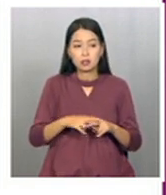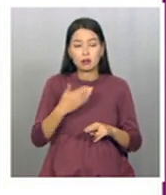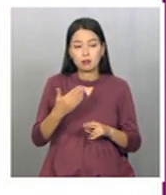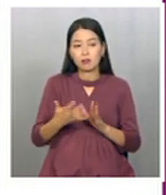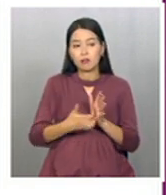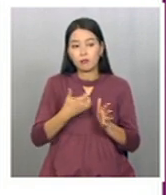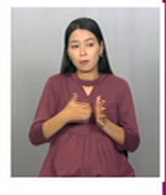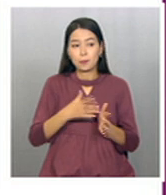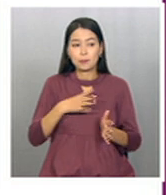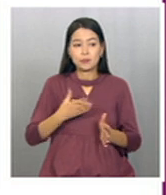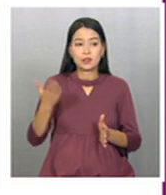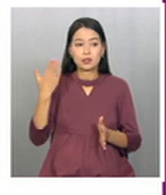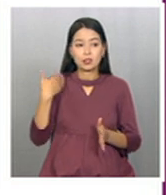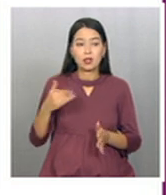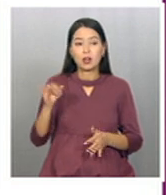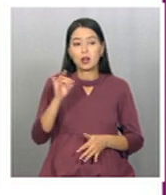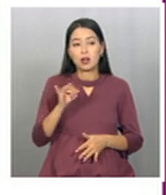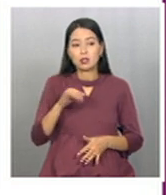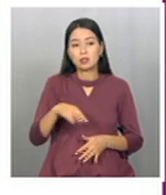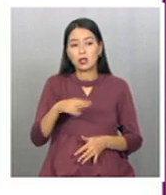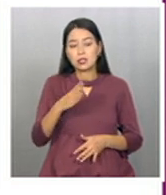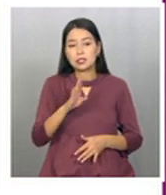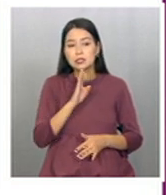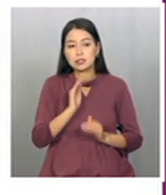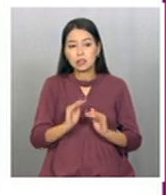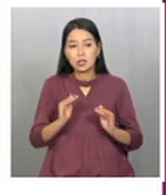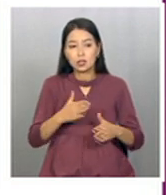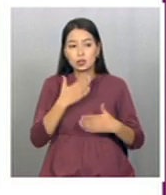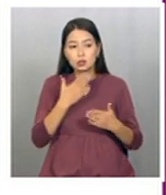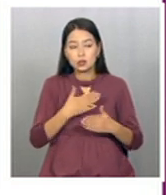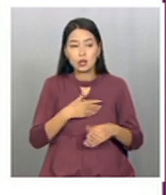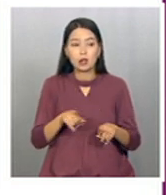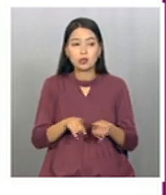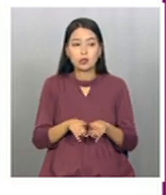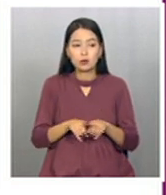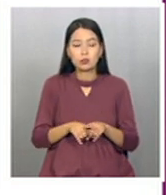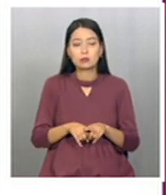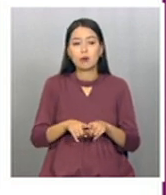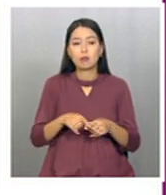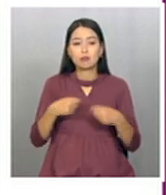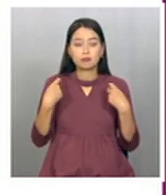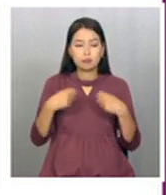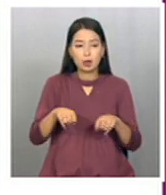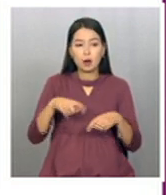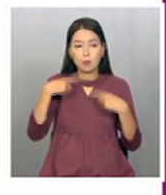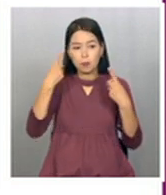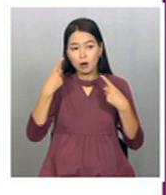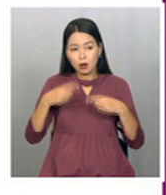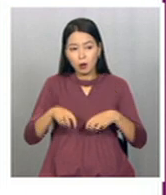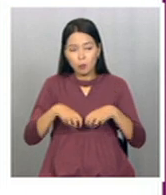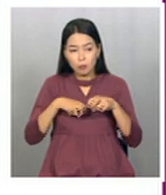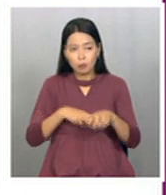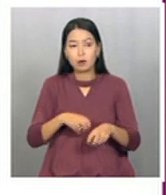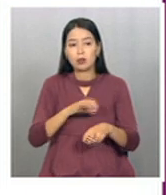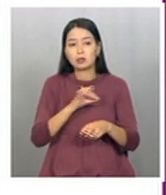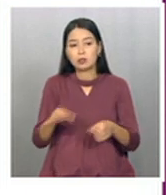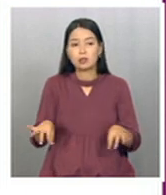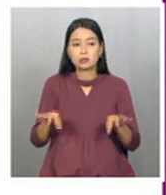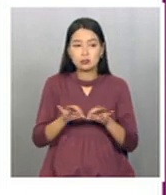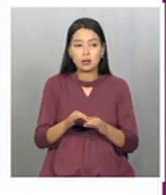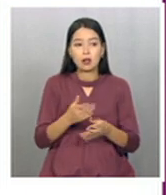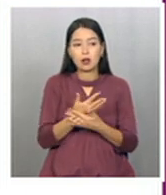алмай, қалың малға сатылып, атастырылып, немесе екі жақтың бір-біріне көрсеткен құрметінің нышаны ретінде